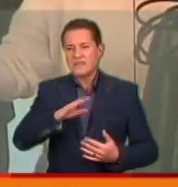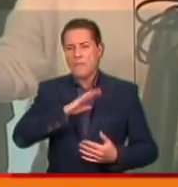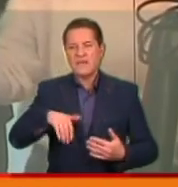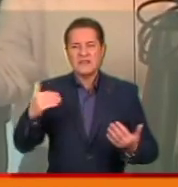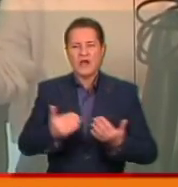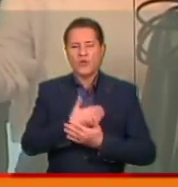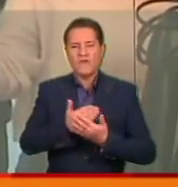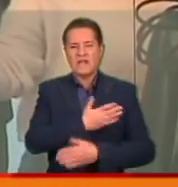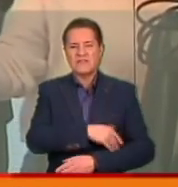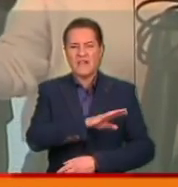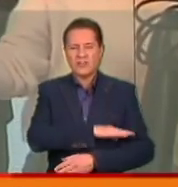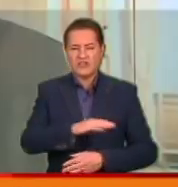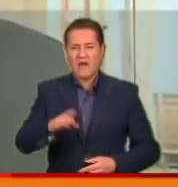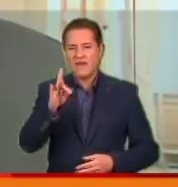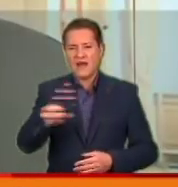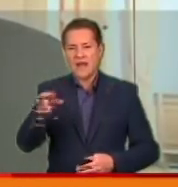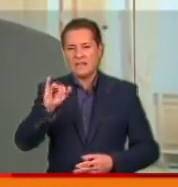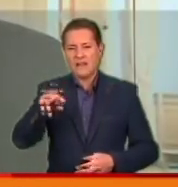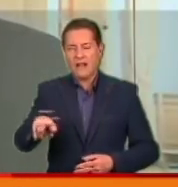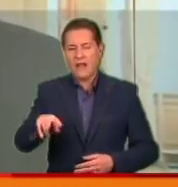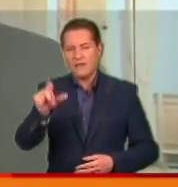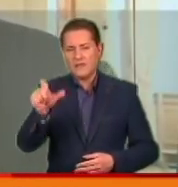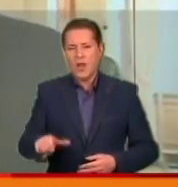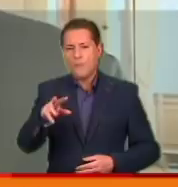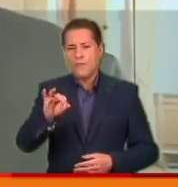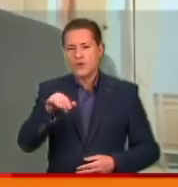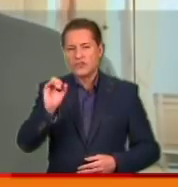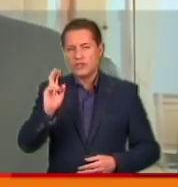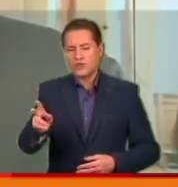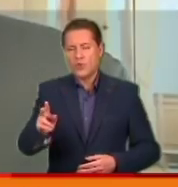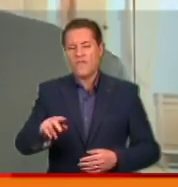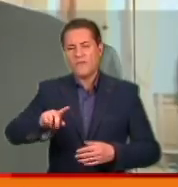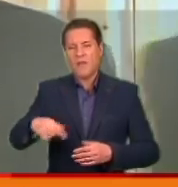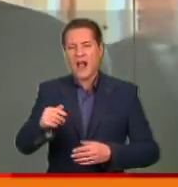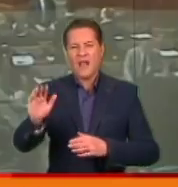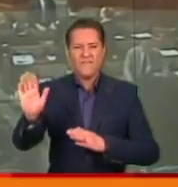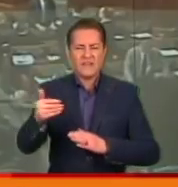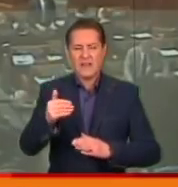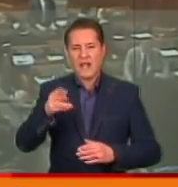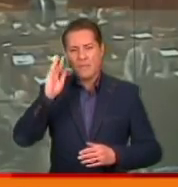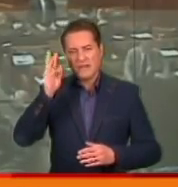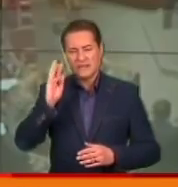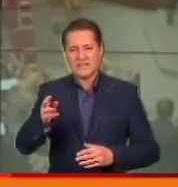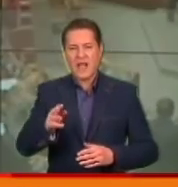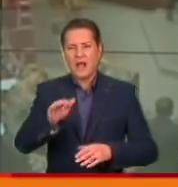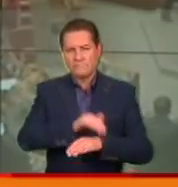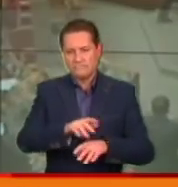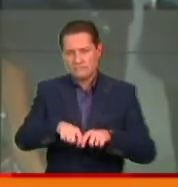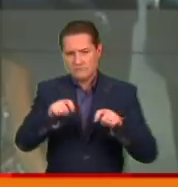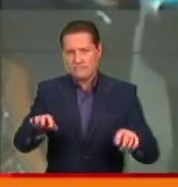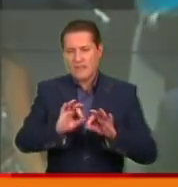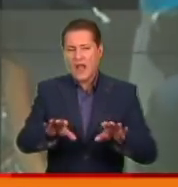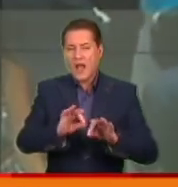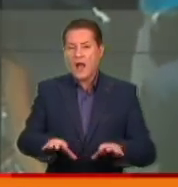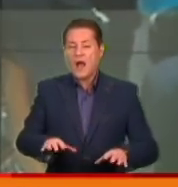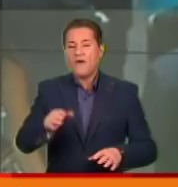з Варшави радикал Мосійчук вимагає відкликати посла та діставати скелети із шаф, мовляв, вони нам